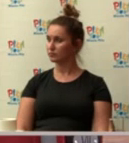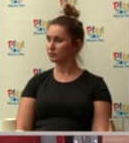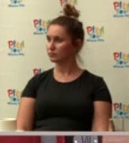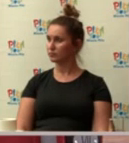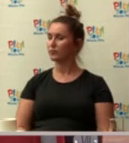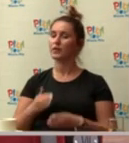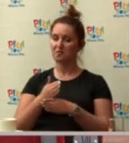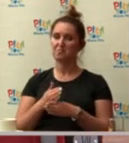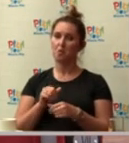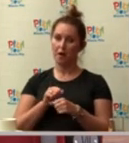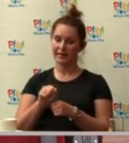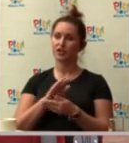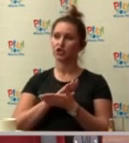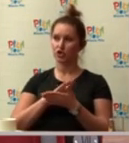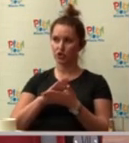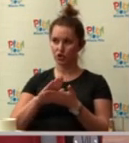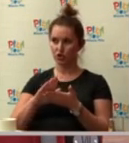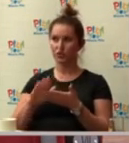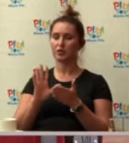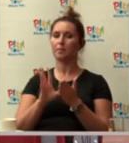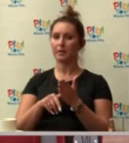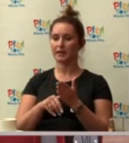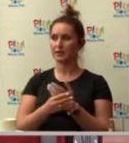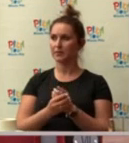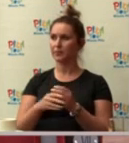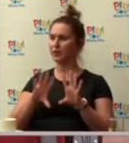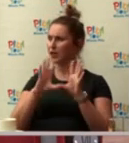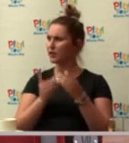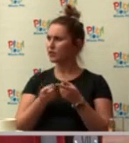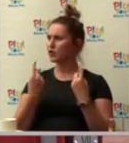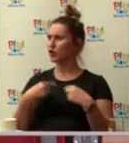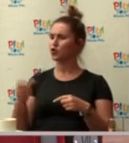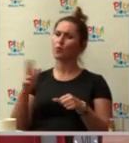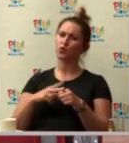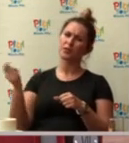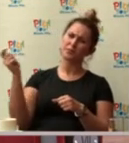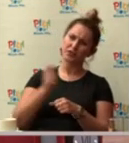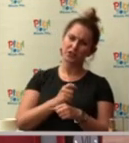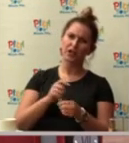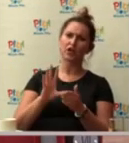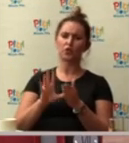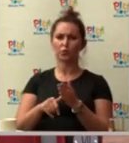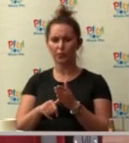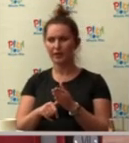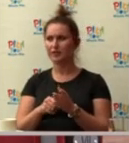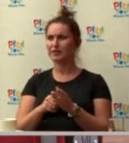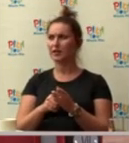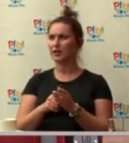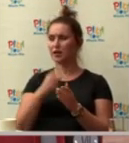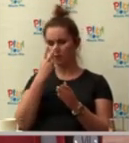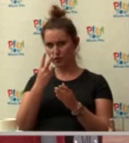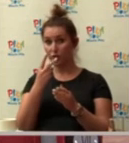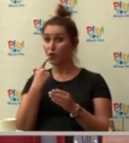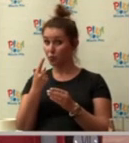Piła jest czystym miastem. Wszyscy, którzy przyjeżdżają, wszyscy, których znam, którzy są w mieście, twierdzą, że jesteśmy